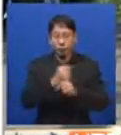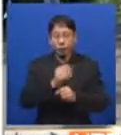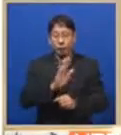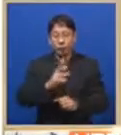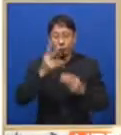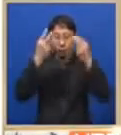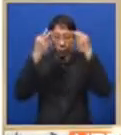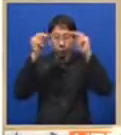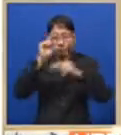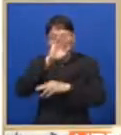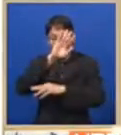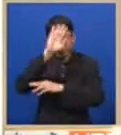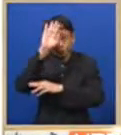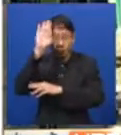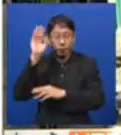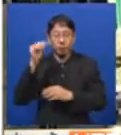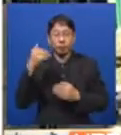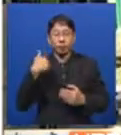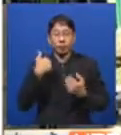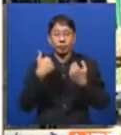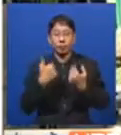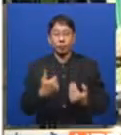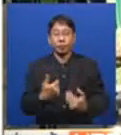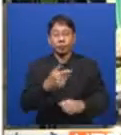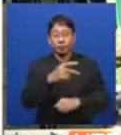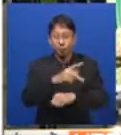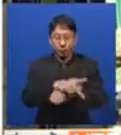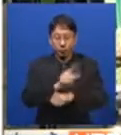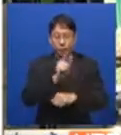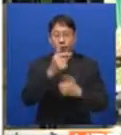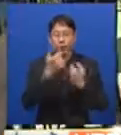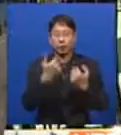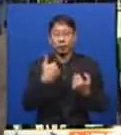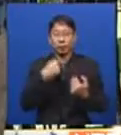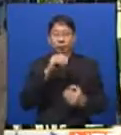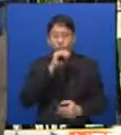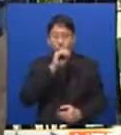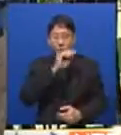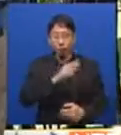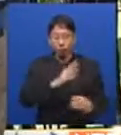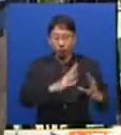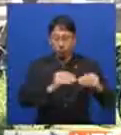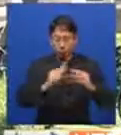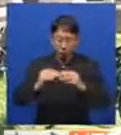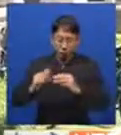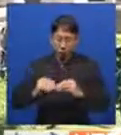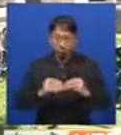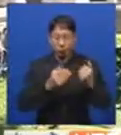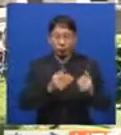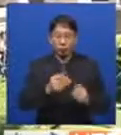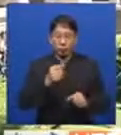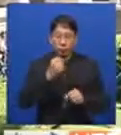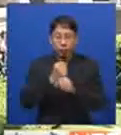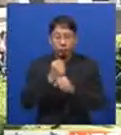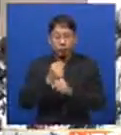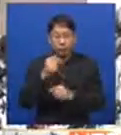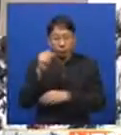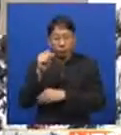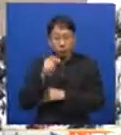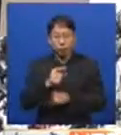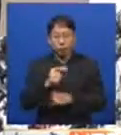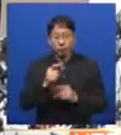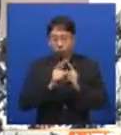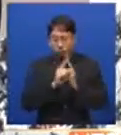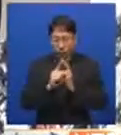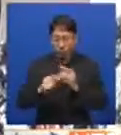นตรีด้วยนะคะซึ่งพลเอกประยุทธ์จันทร์โอชานายกรัฐมนตรีนะคะสั่งการในที่ประชุมนะคะว่าให้เร่งรัดการทำงานตามร